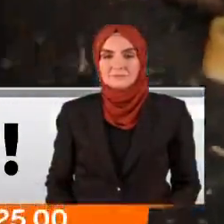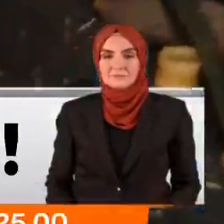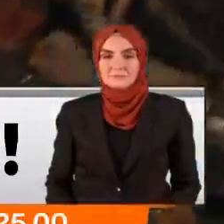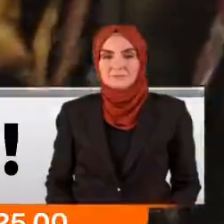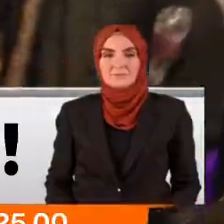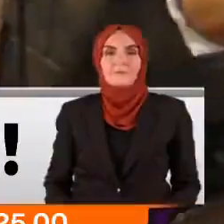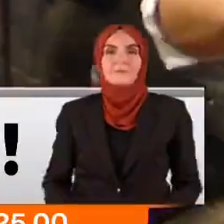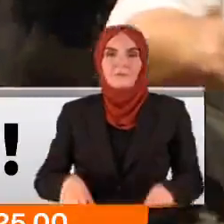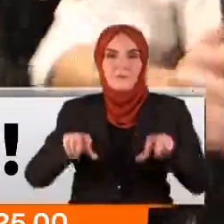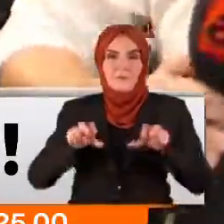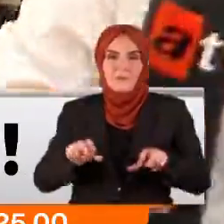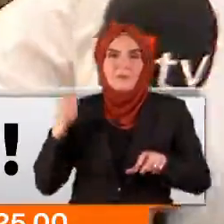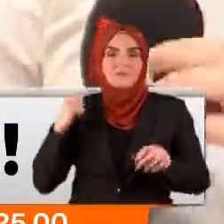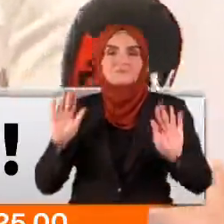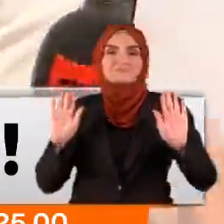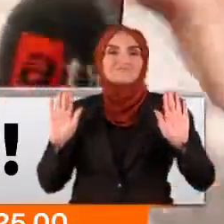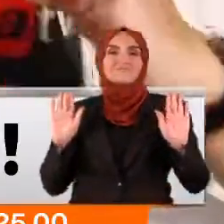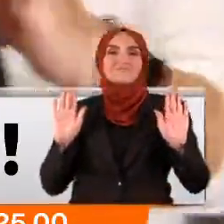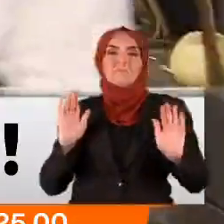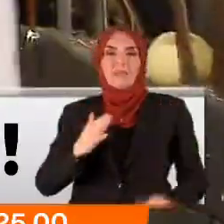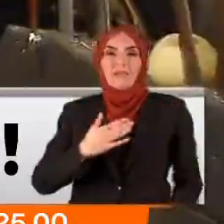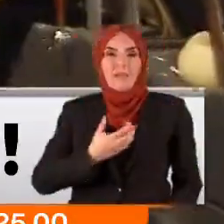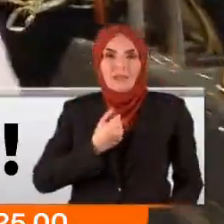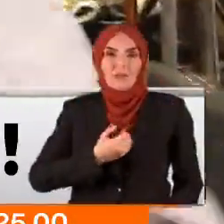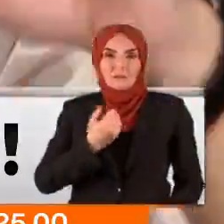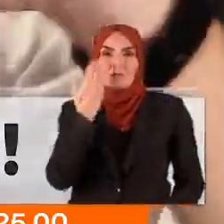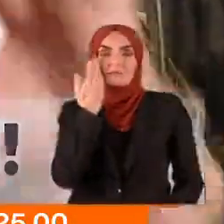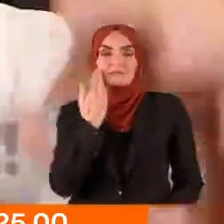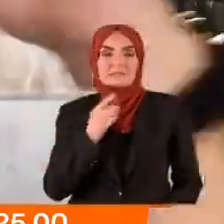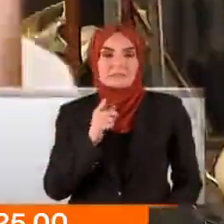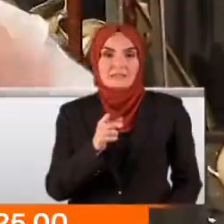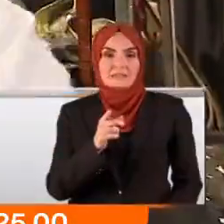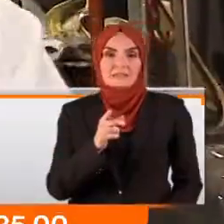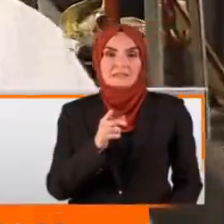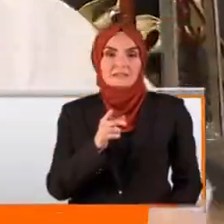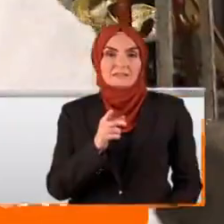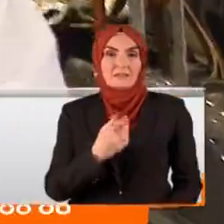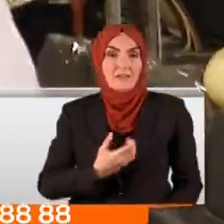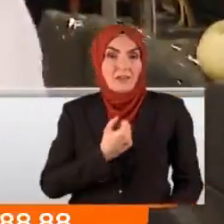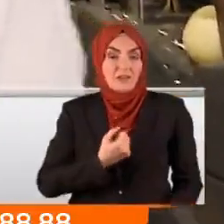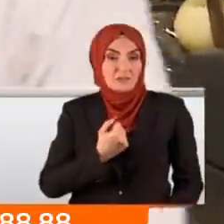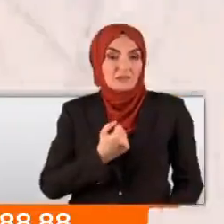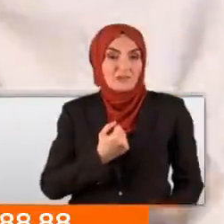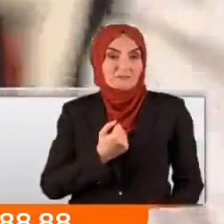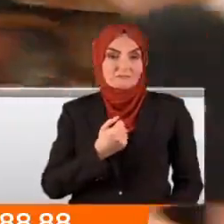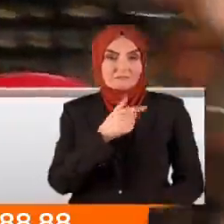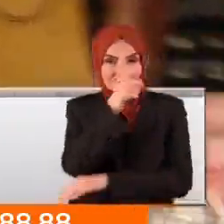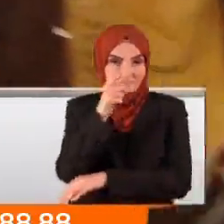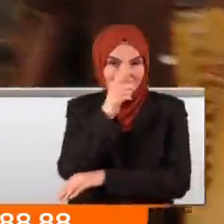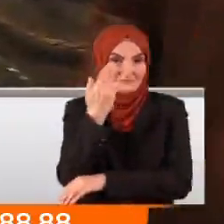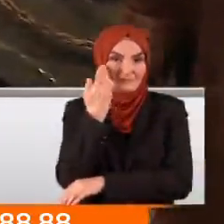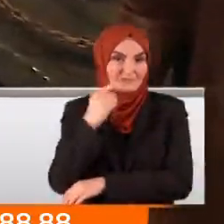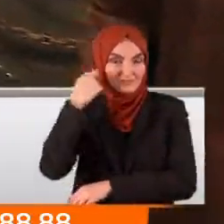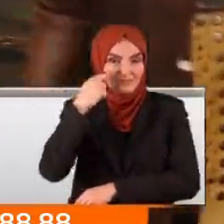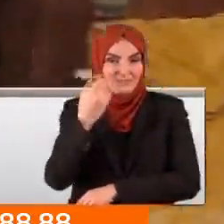Koltuğunuza geri yaslandığınız, soluk soluğa nefes nefes izlediğiniz o adrenalin dolu, heyecan dolu sahneler böyle